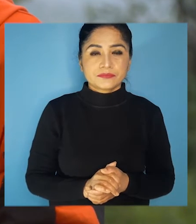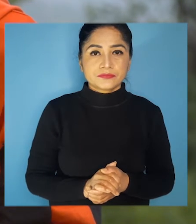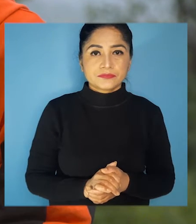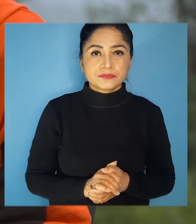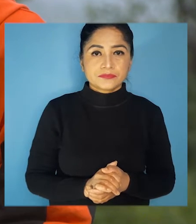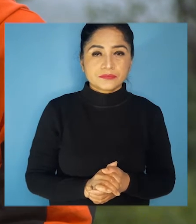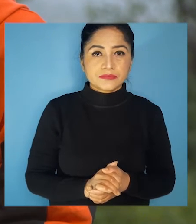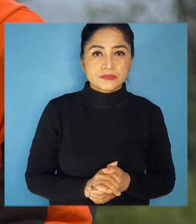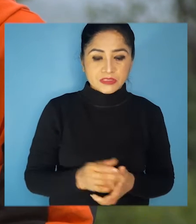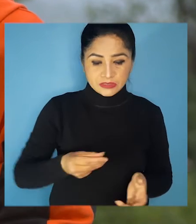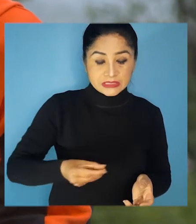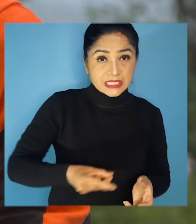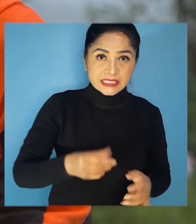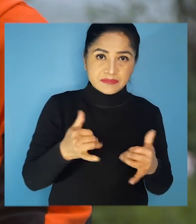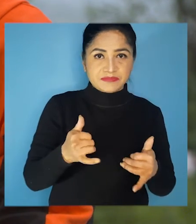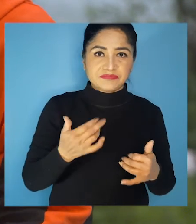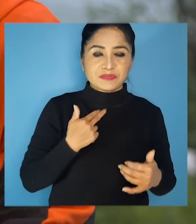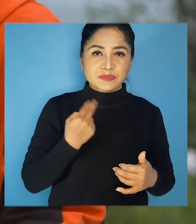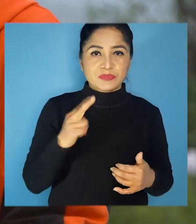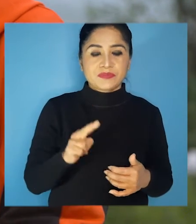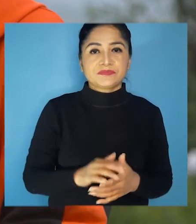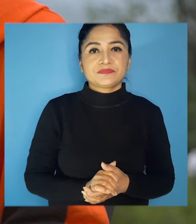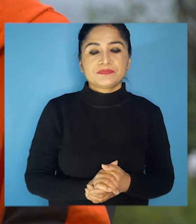अनि डाइस खेल पनि राम्रो लाग्यो